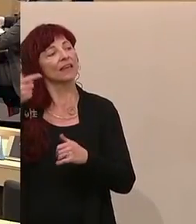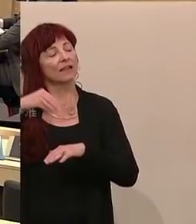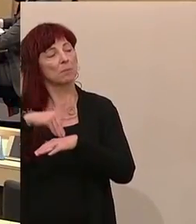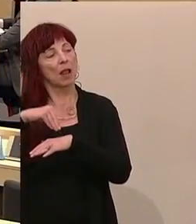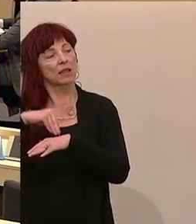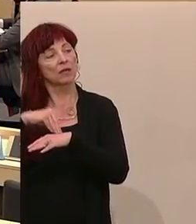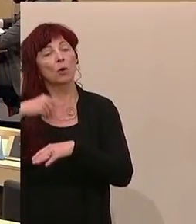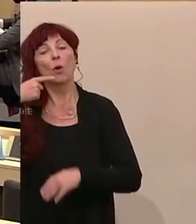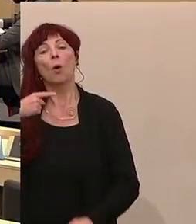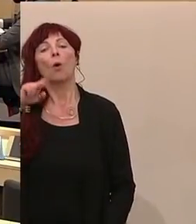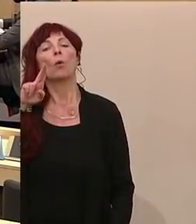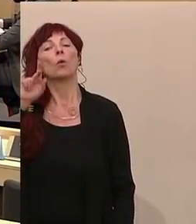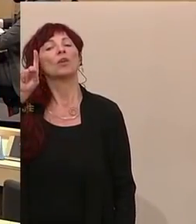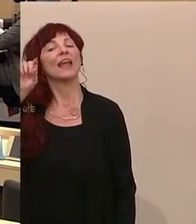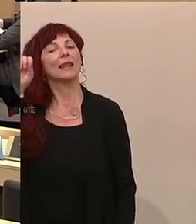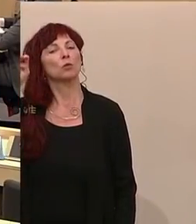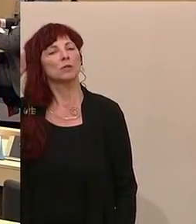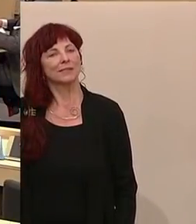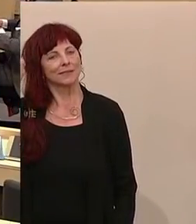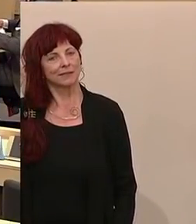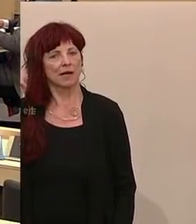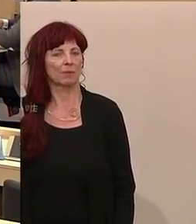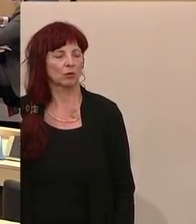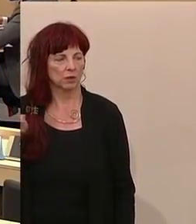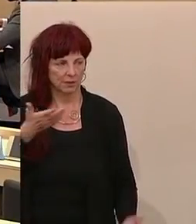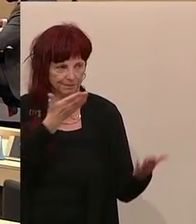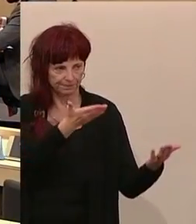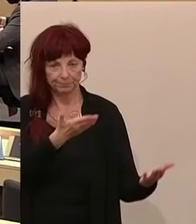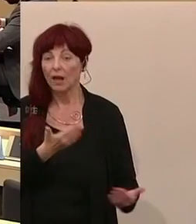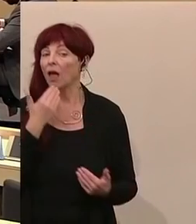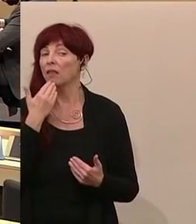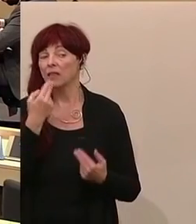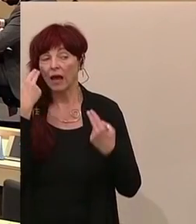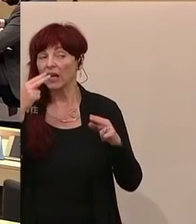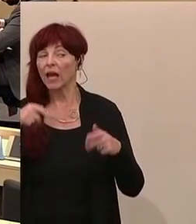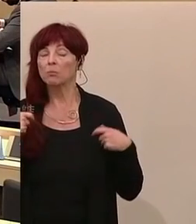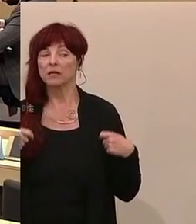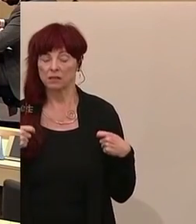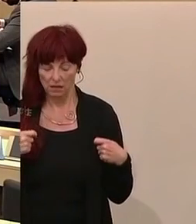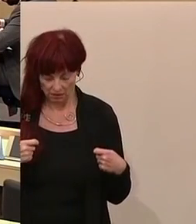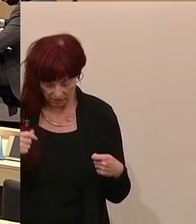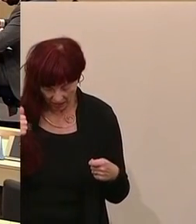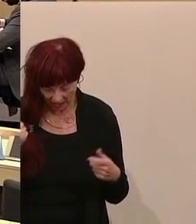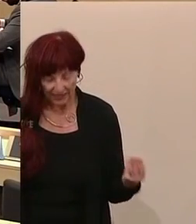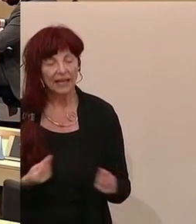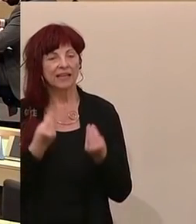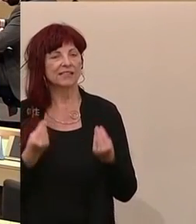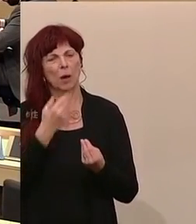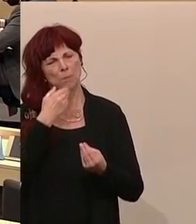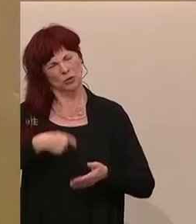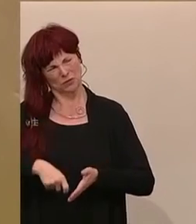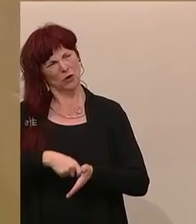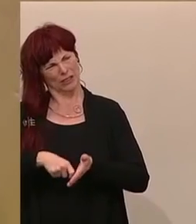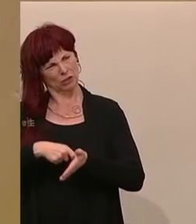der geschäftsführende Klubobmann Johann Gudenus. Ein paar Sachen zur Richtigstellung, weil es schon verwundernswert